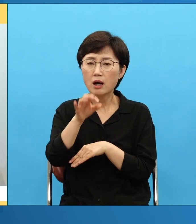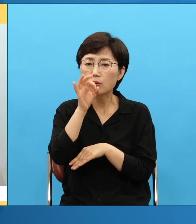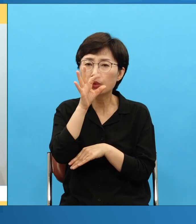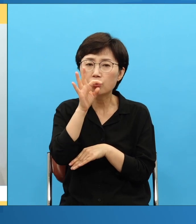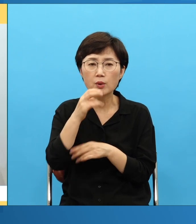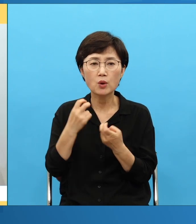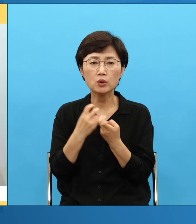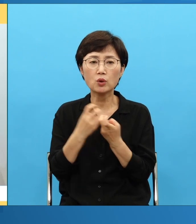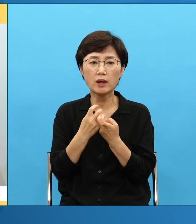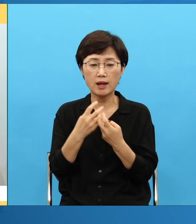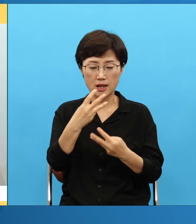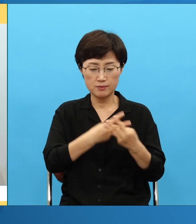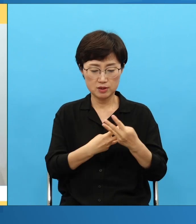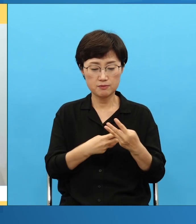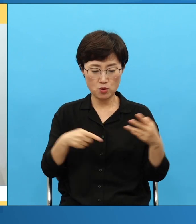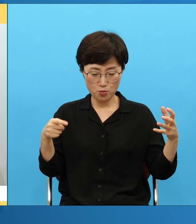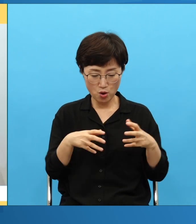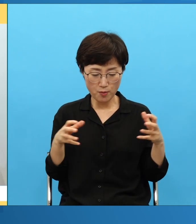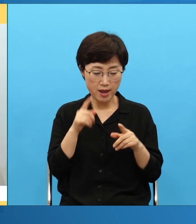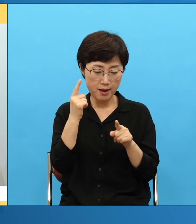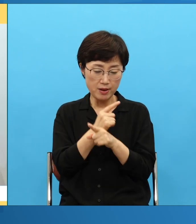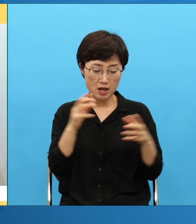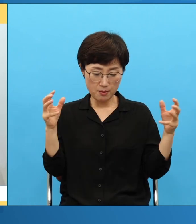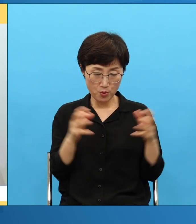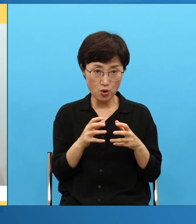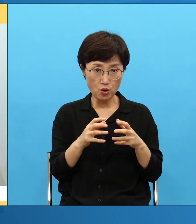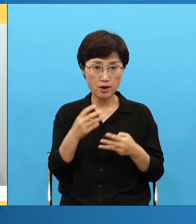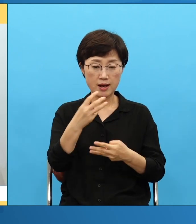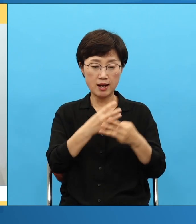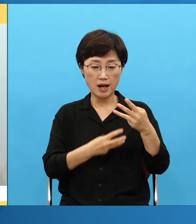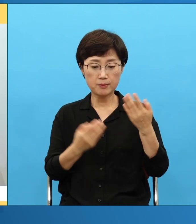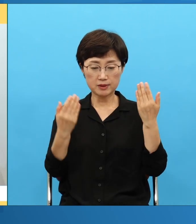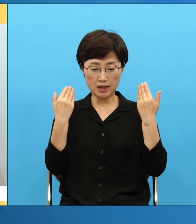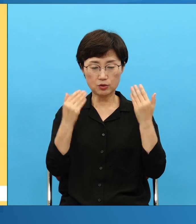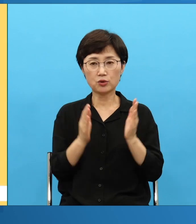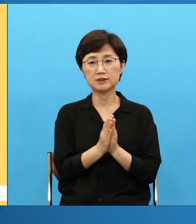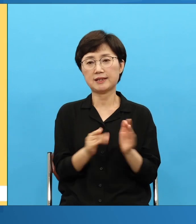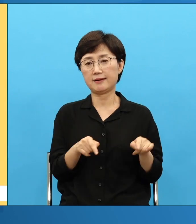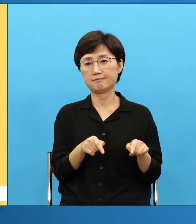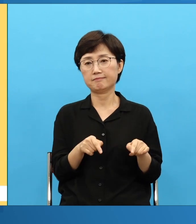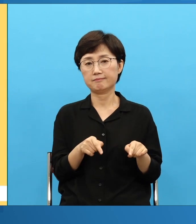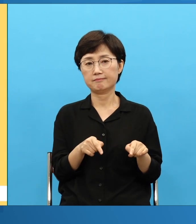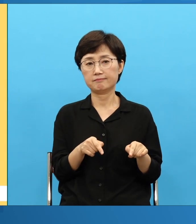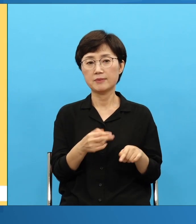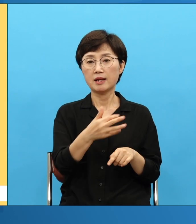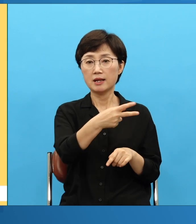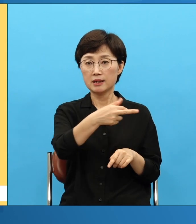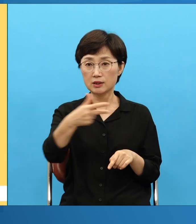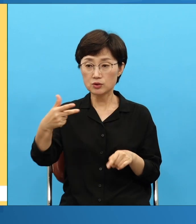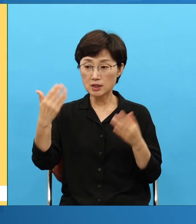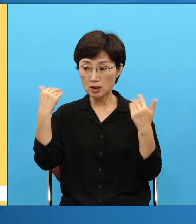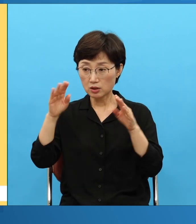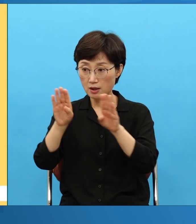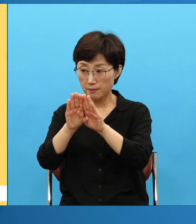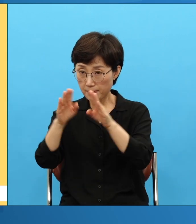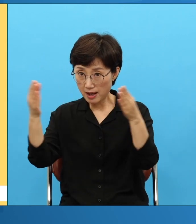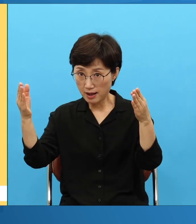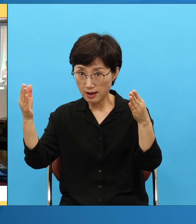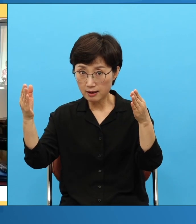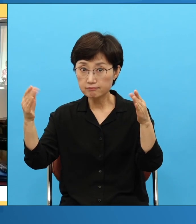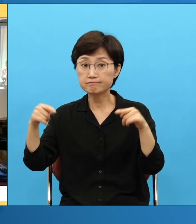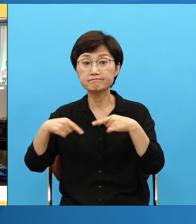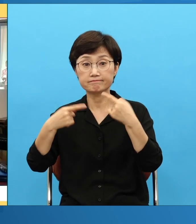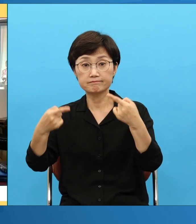된 랩넌트들을 위해 매일 모이는 랩넌트 스쿨이 시작됐어. 인도네시아 학교가 다시 시작하게